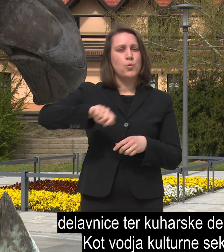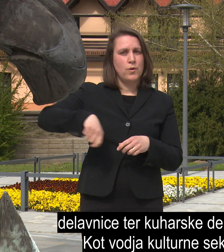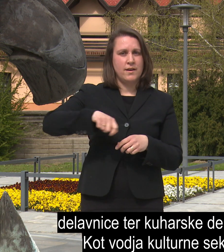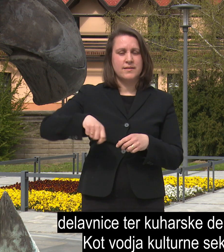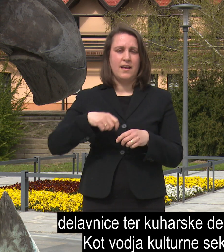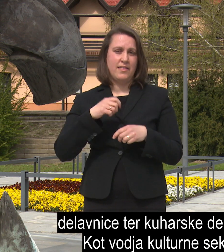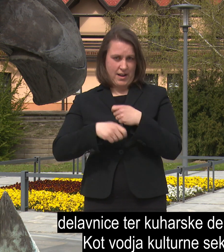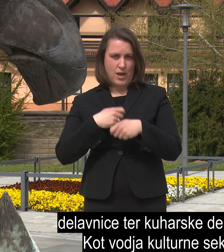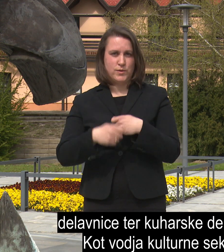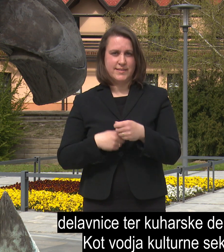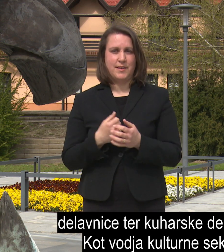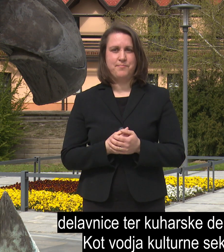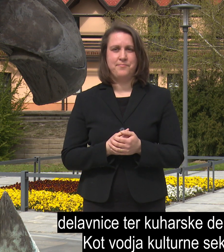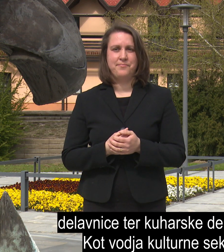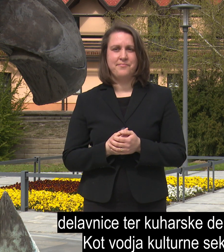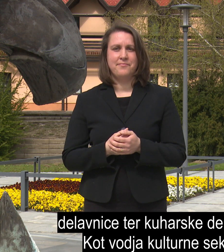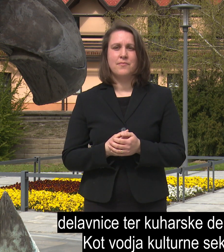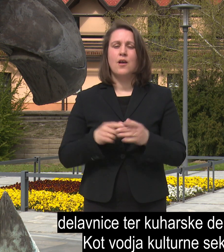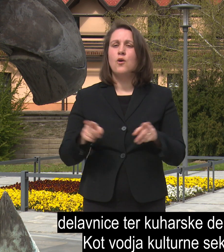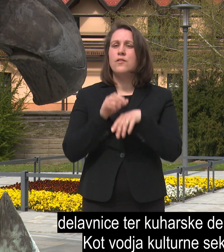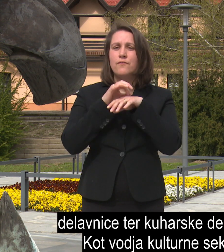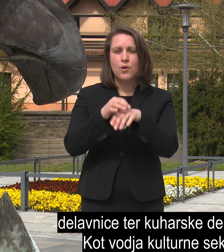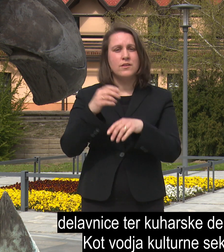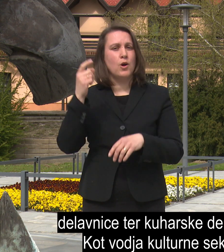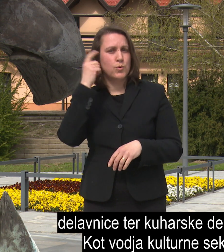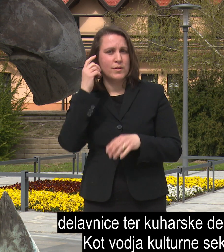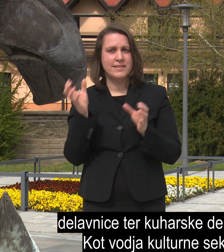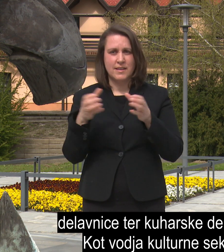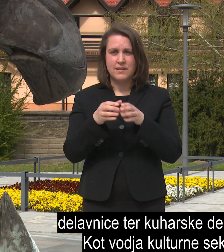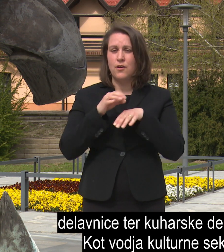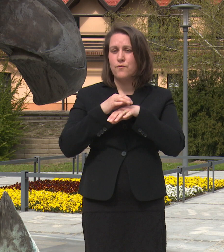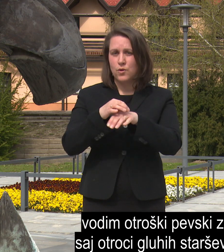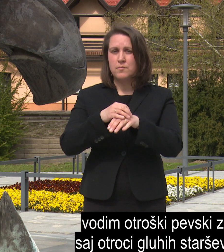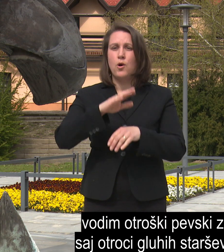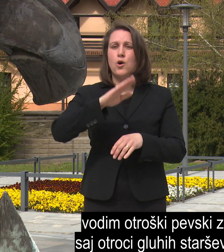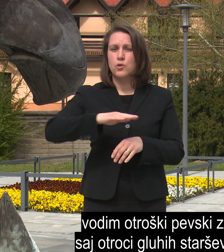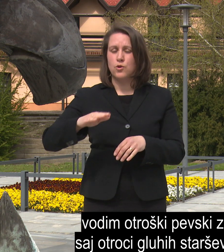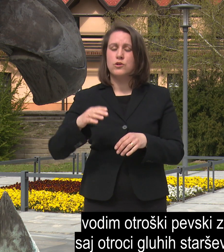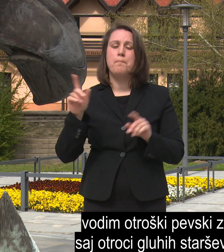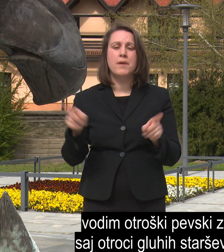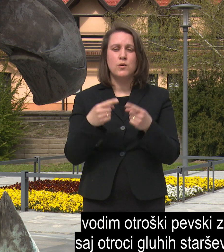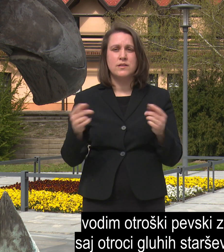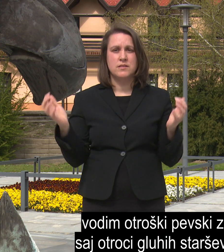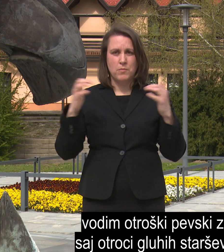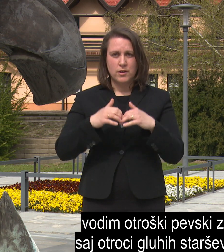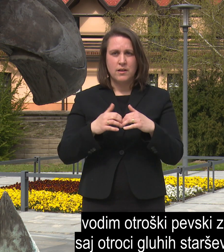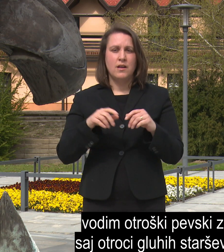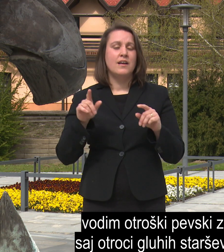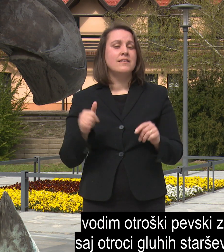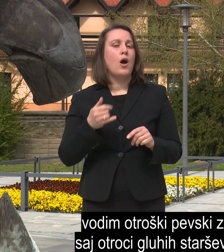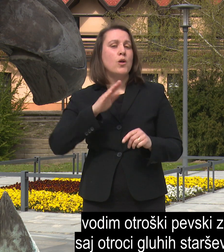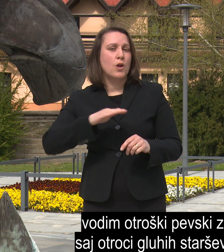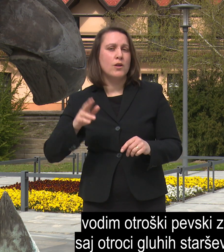in kuharske delavnice. Kot vodja kulturne sekcije vodim otroški pevski zbor, saj otroci